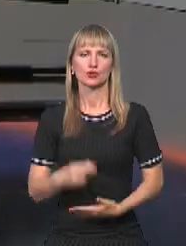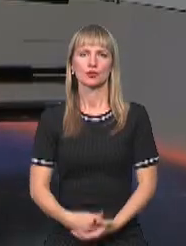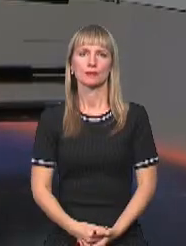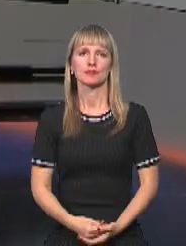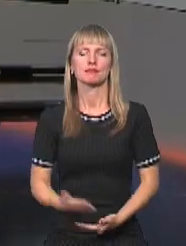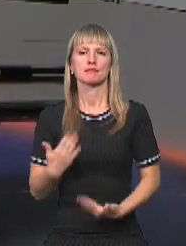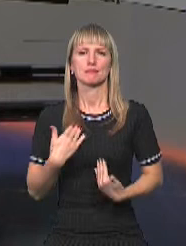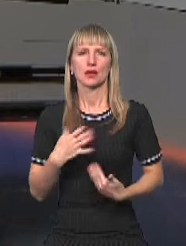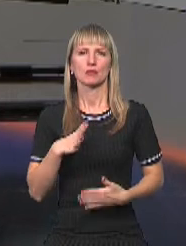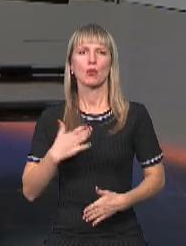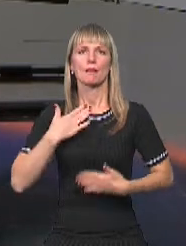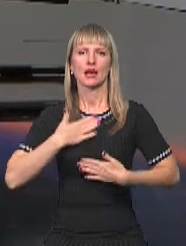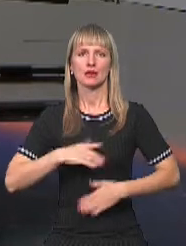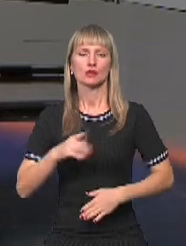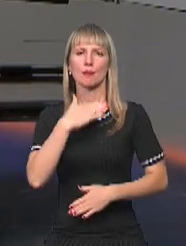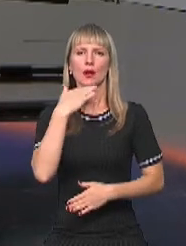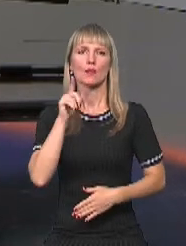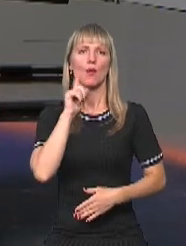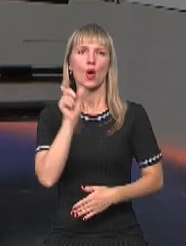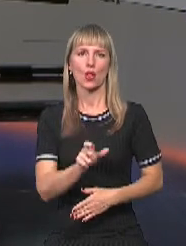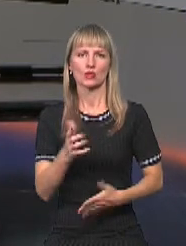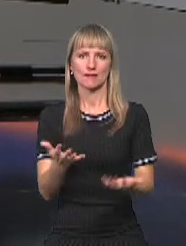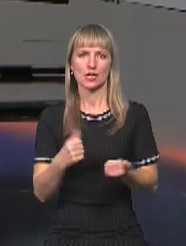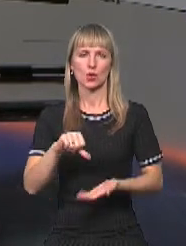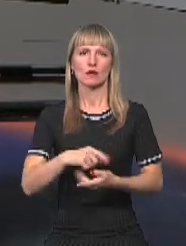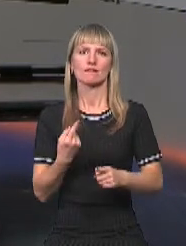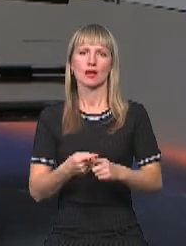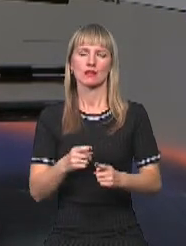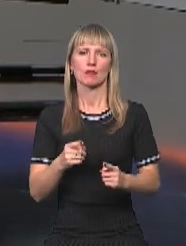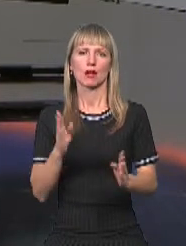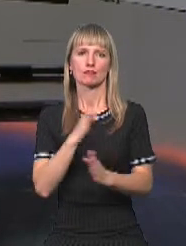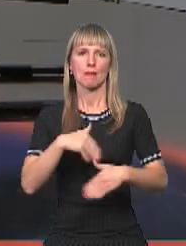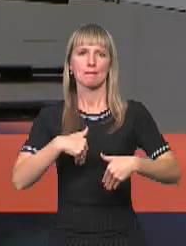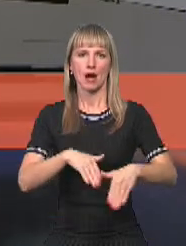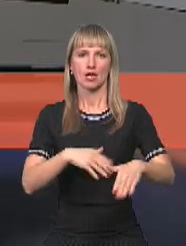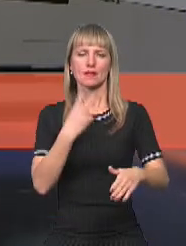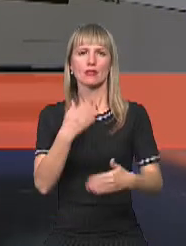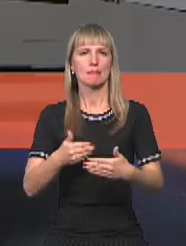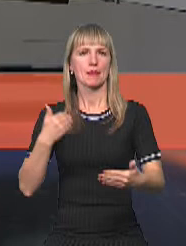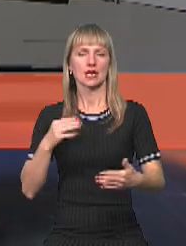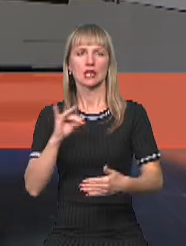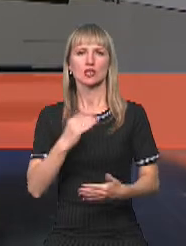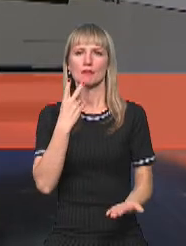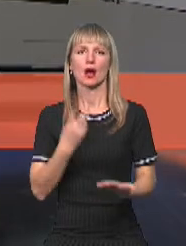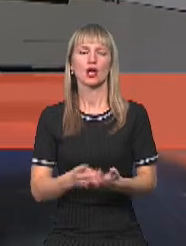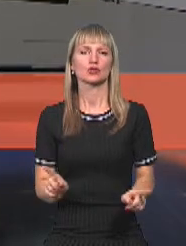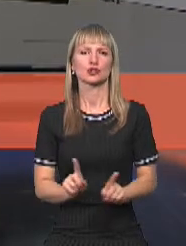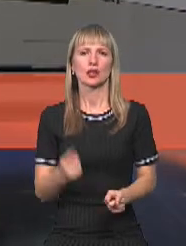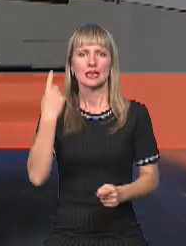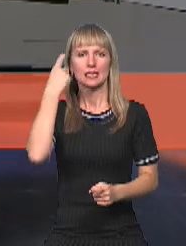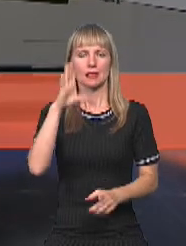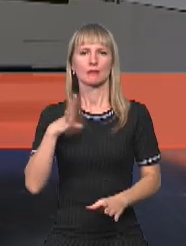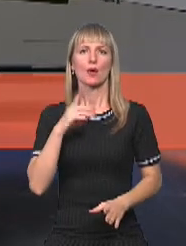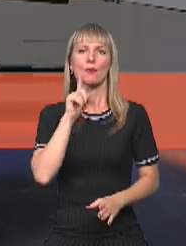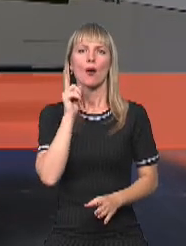Ну, мені було приємно, що багато молоді взяли участь в цьому кліматичному марші. Як ми бачимо, передісторія якраз показує, що ініціаторами